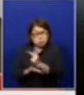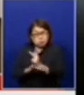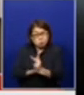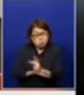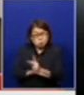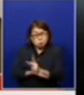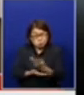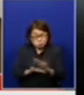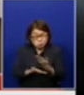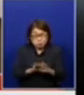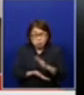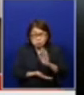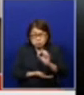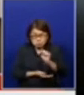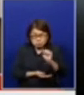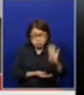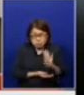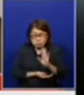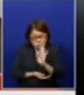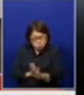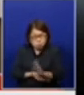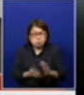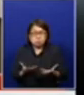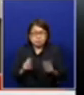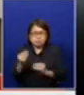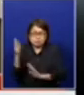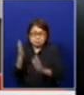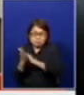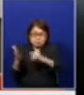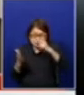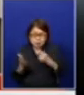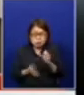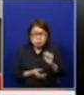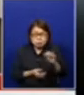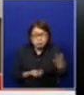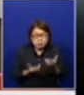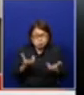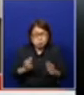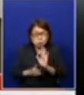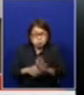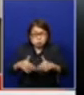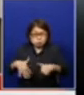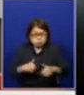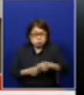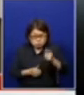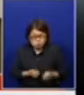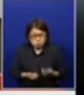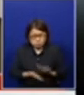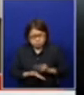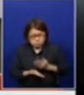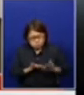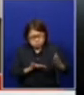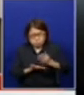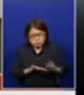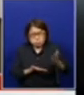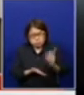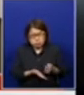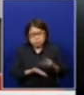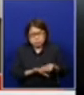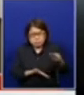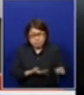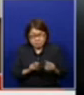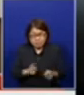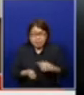มบัติของแผ่นดินเป็นสมบัติของประชาชนเราจะต้องชดใช้หนี้ตราบใดที่เรามีลมหาย